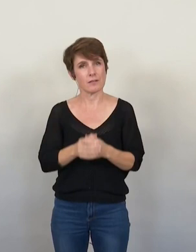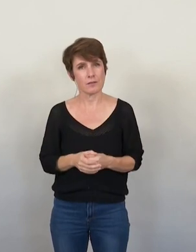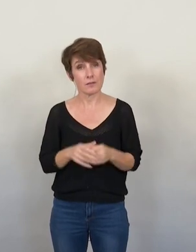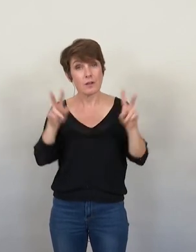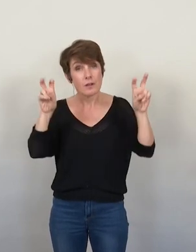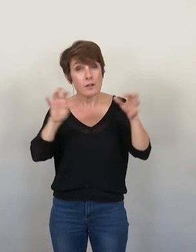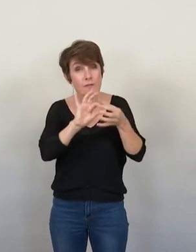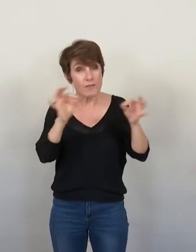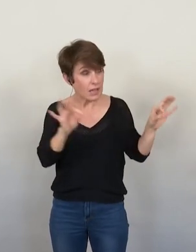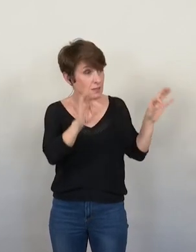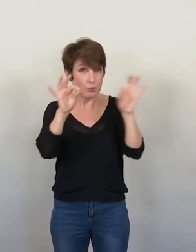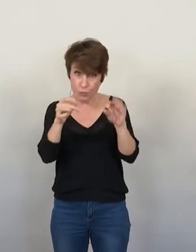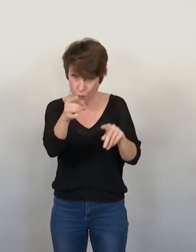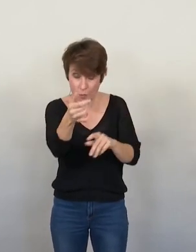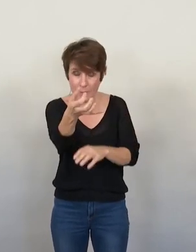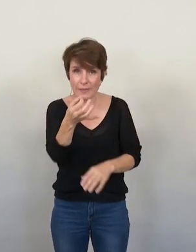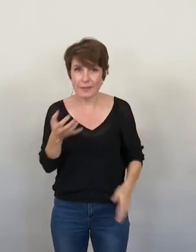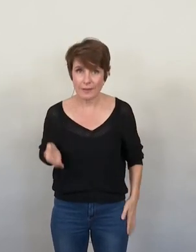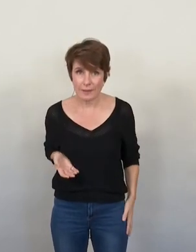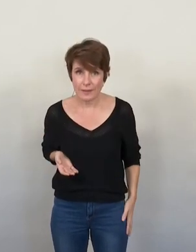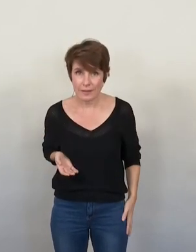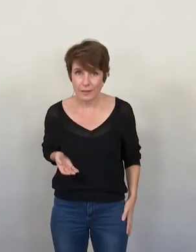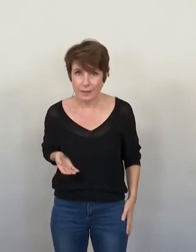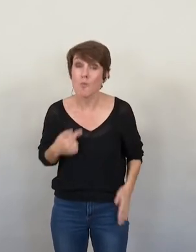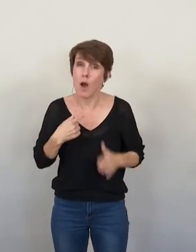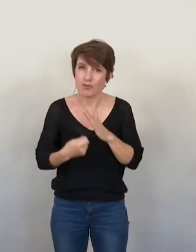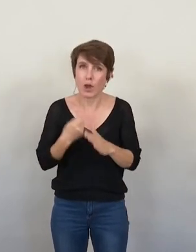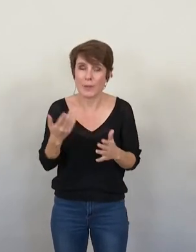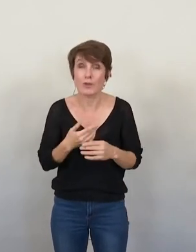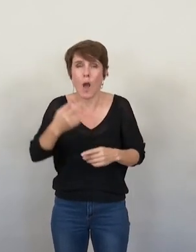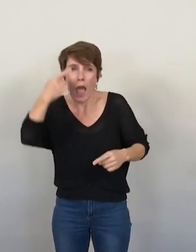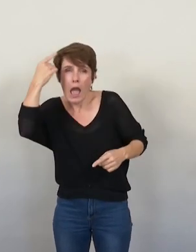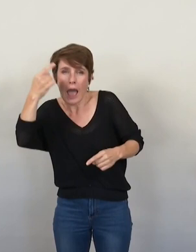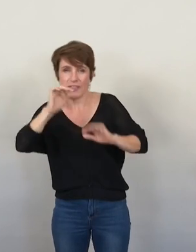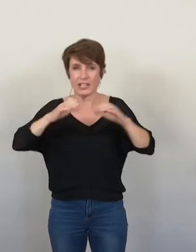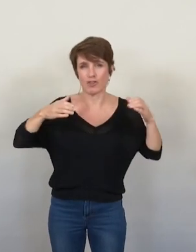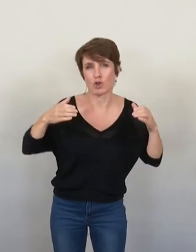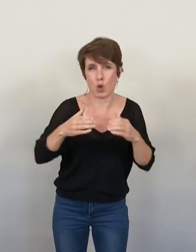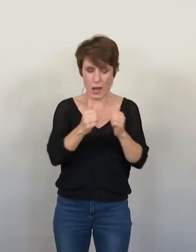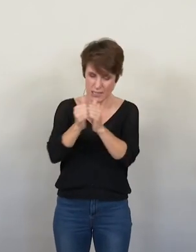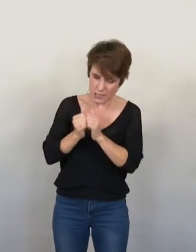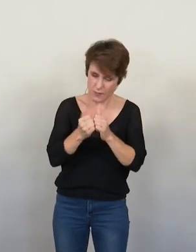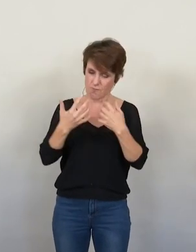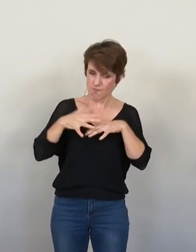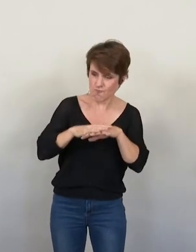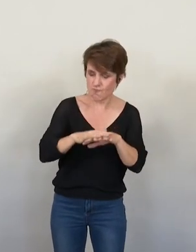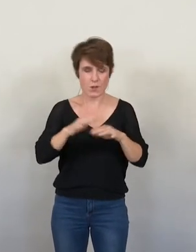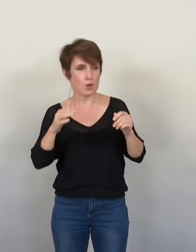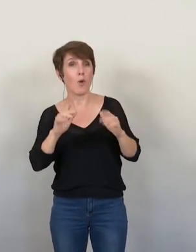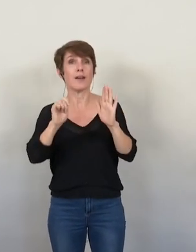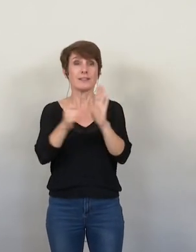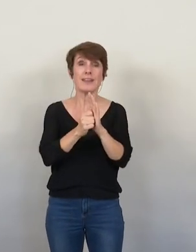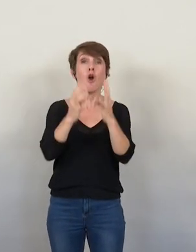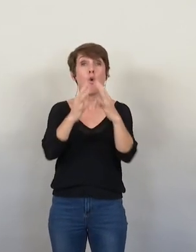vraiment ça vaut son pesante de cacahuète nous ferons marcher l'intelligence collective des 2020 en réunissant les acteurs du logement lors d'une